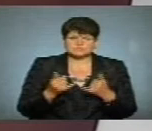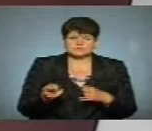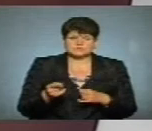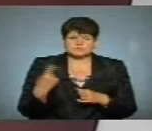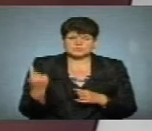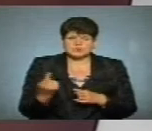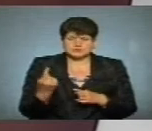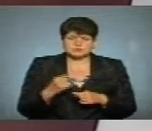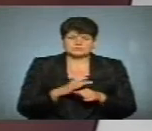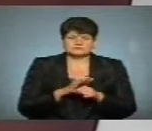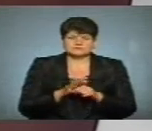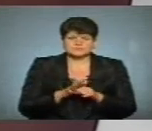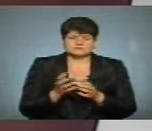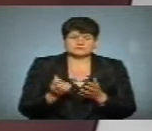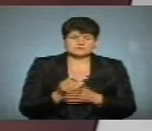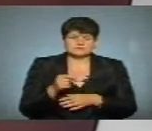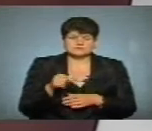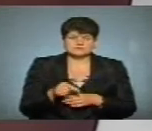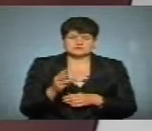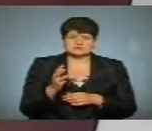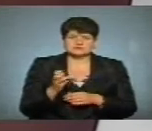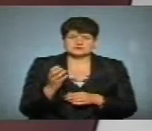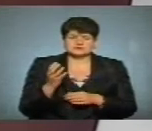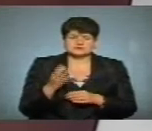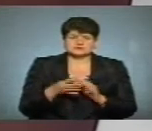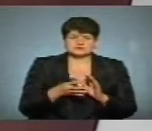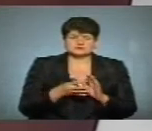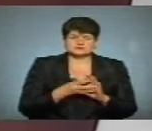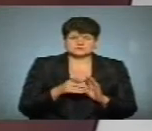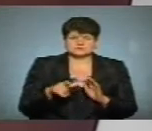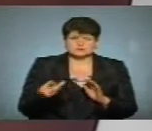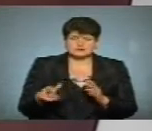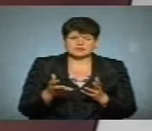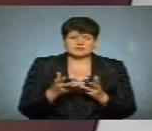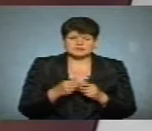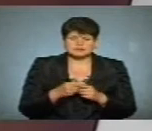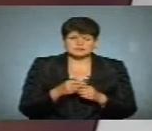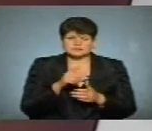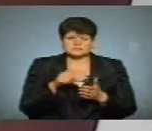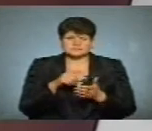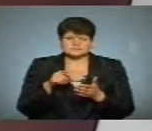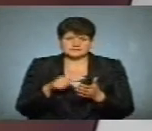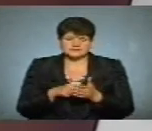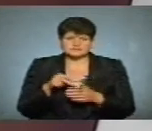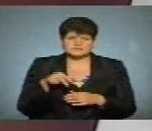Тернопільській області COVID-19 виявили в 1349 осіб. Кількість підозр з початку